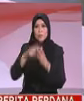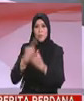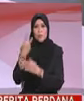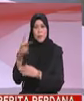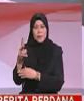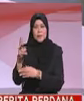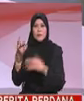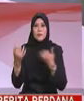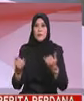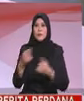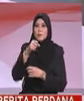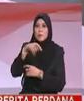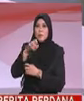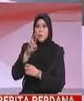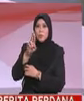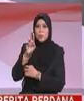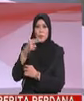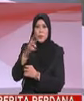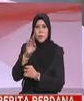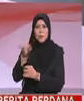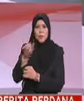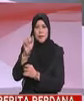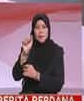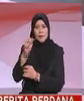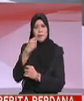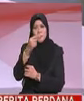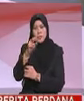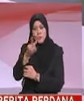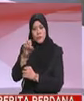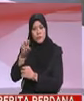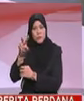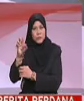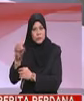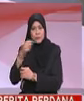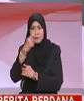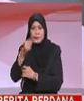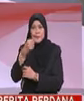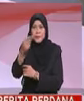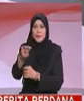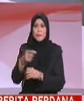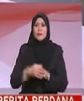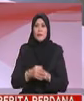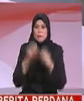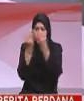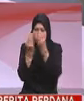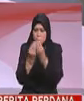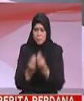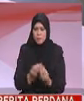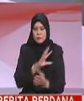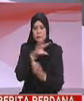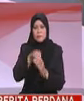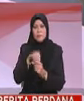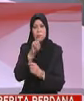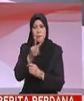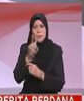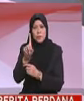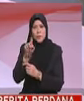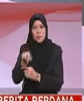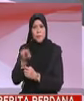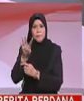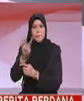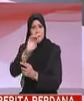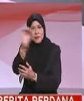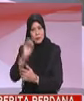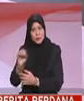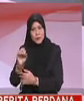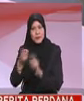First Rajaya Banci Penduduk dan Perumahan Malaysia 2020, Nazaria Baharudin berkata, jumlah itu merangkumi